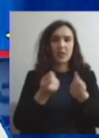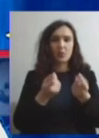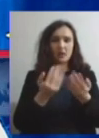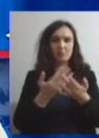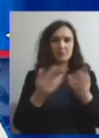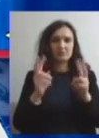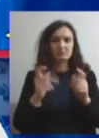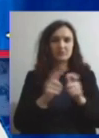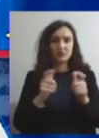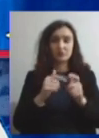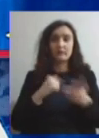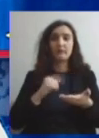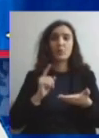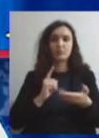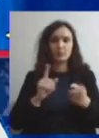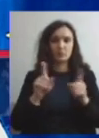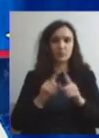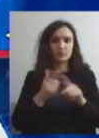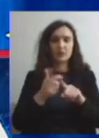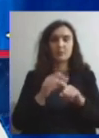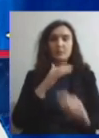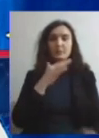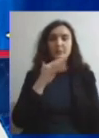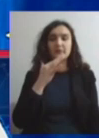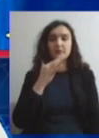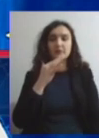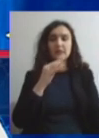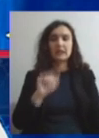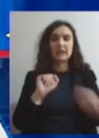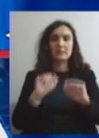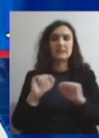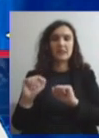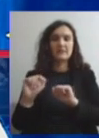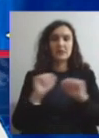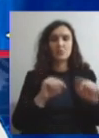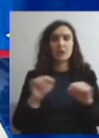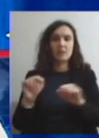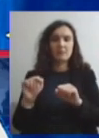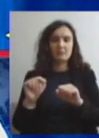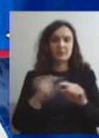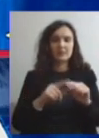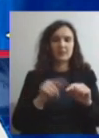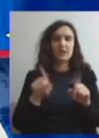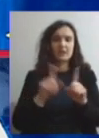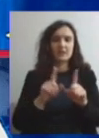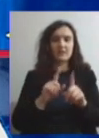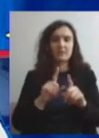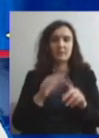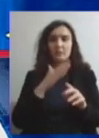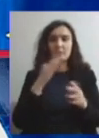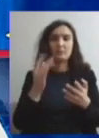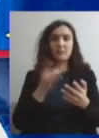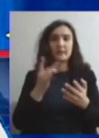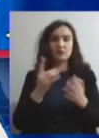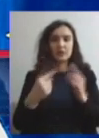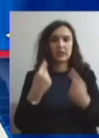ტესტებისა ჩვენ ველოდებით კიდევ ძალიან ბევრ დამცავ საშუალებებს, რომლებსაც ასევე არაერთხელ ისმის ხოლმე